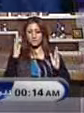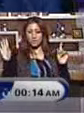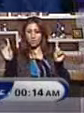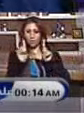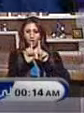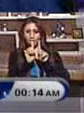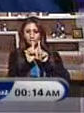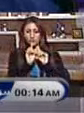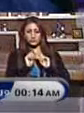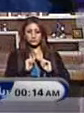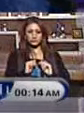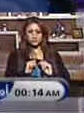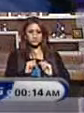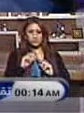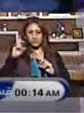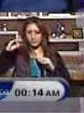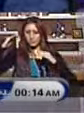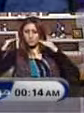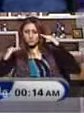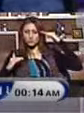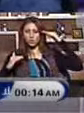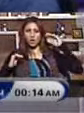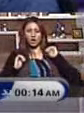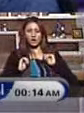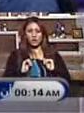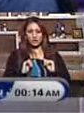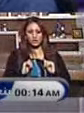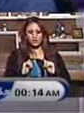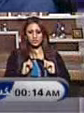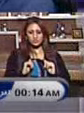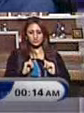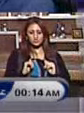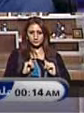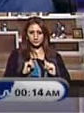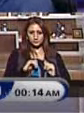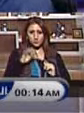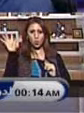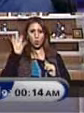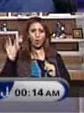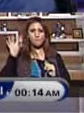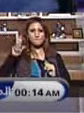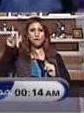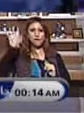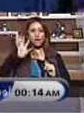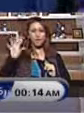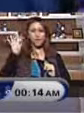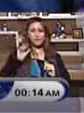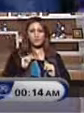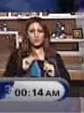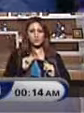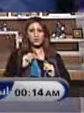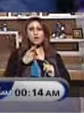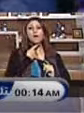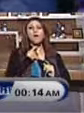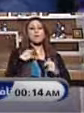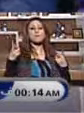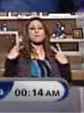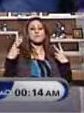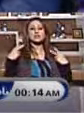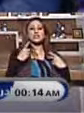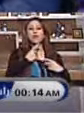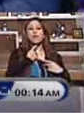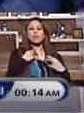كانما وقف بجواره طفل صغير فالناس الاوروبيين من زمان عندهم مساله المنظره